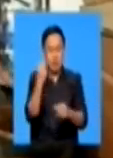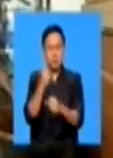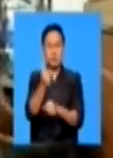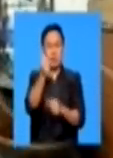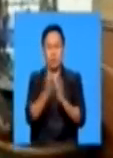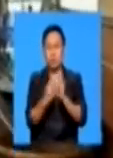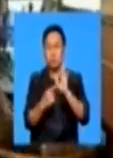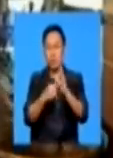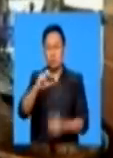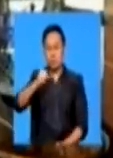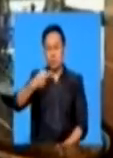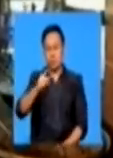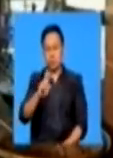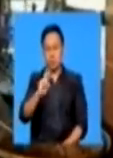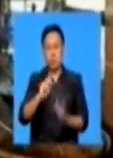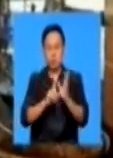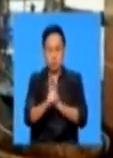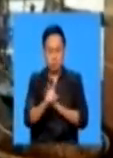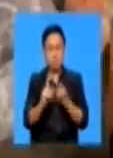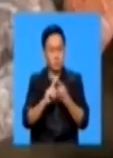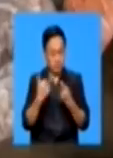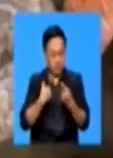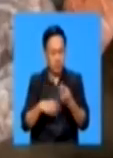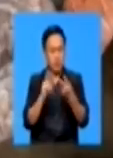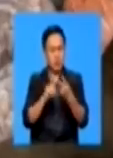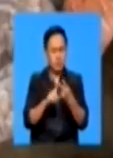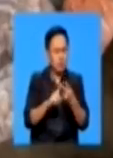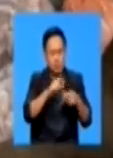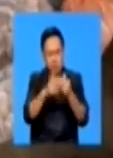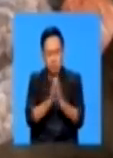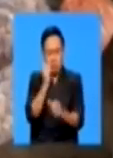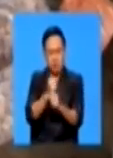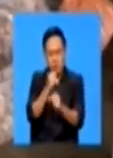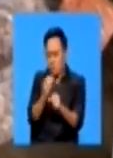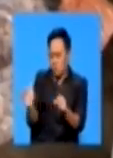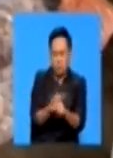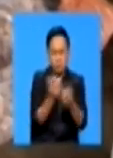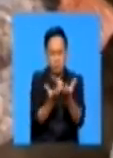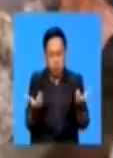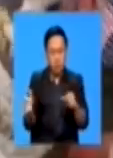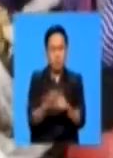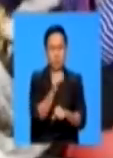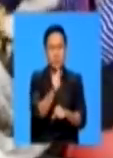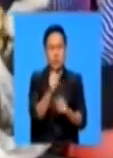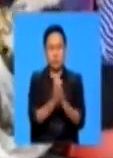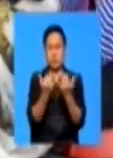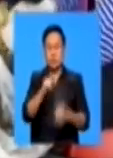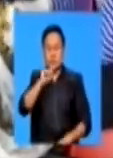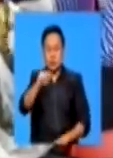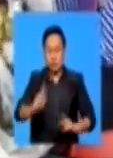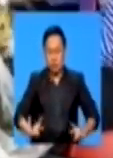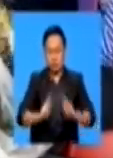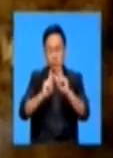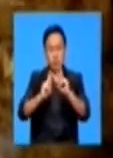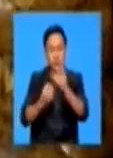สหกรณ์นะครับการเกษตรทั้งหมดที่มีหลายประเภทด้วยการให้มีประสิทธิภาพมากขึ้นนะครับมันนี่ได้สั่งการกระทรวงเกษตรเป็นดำเนินการแล้ว